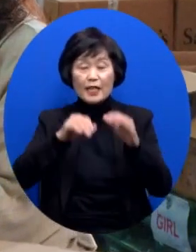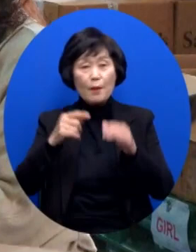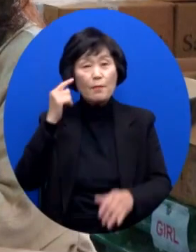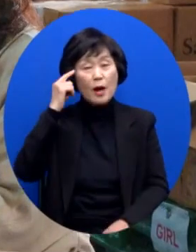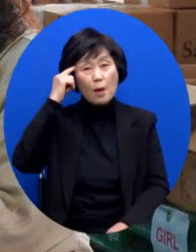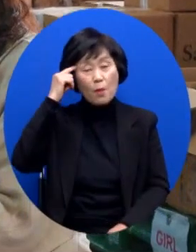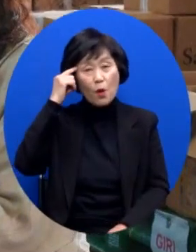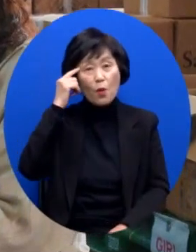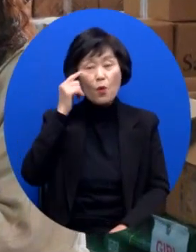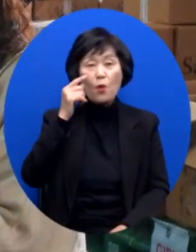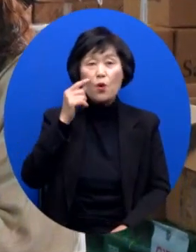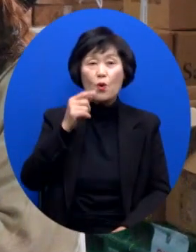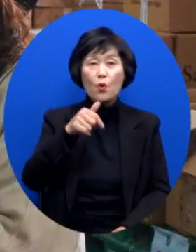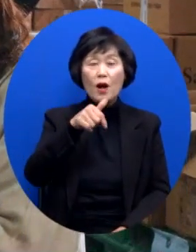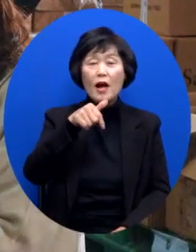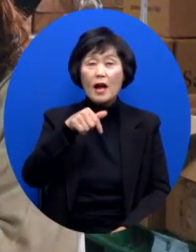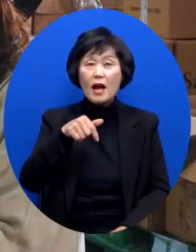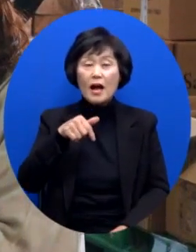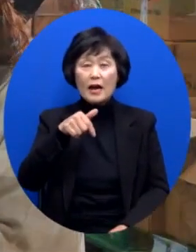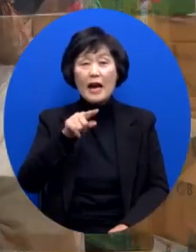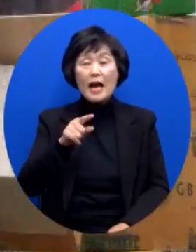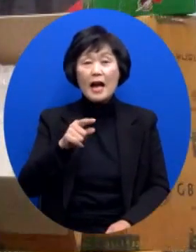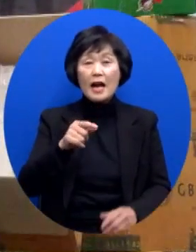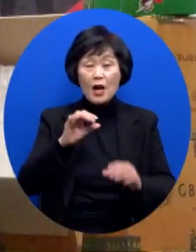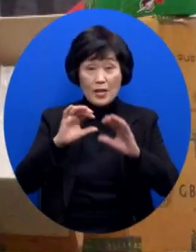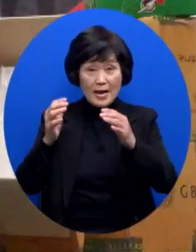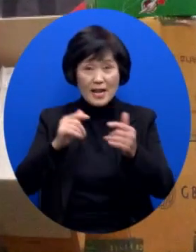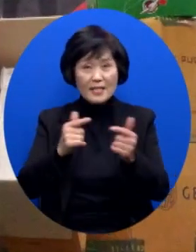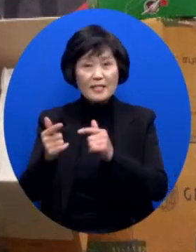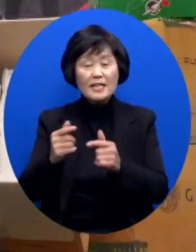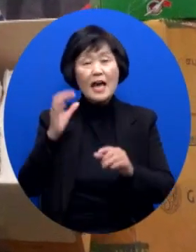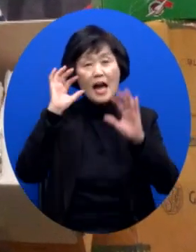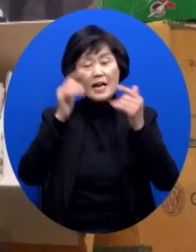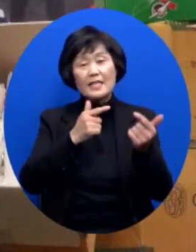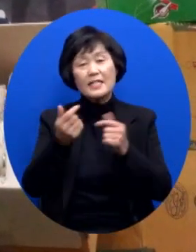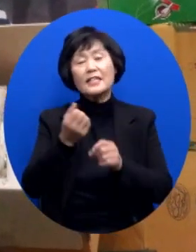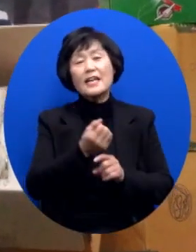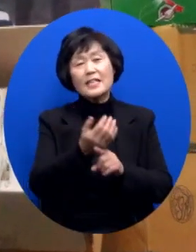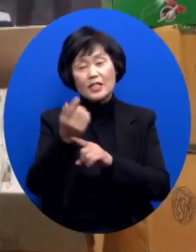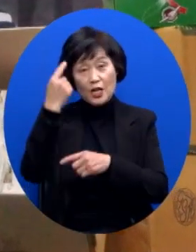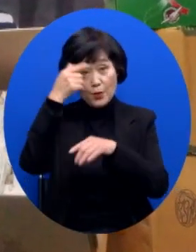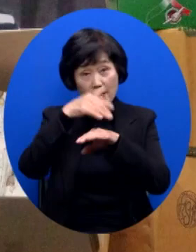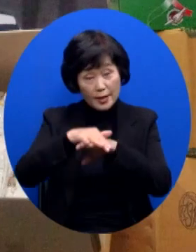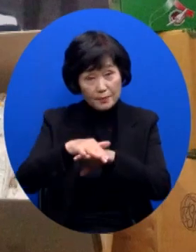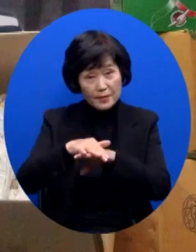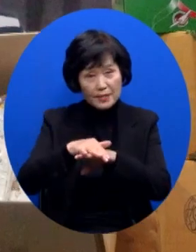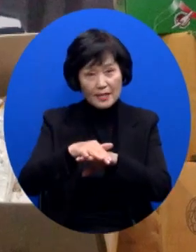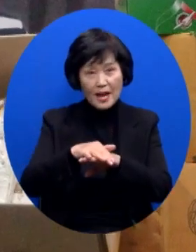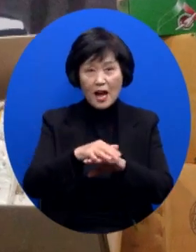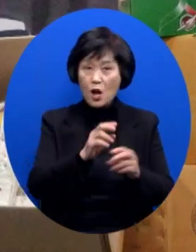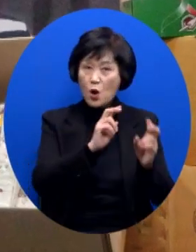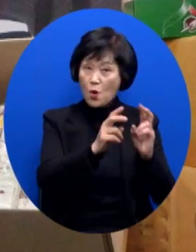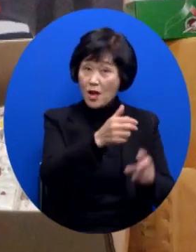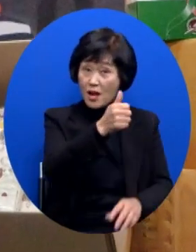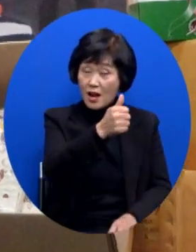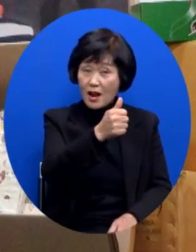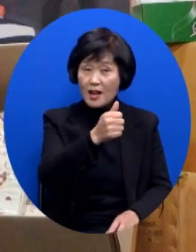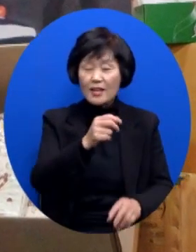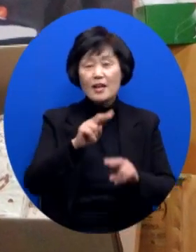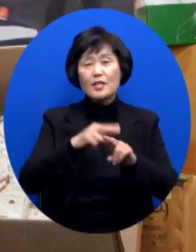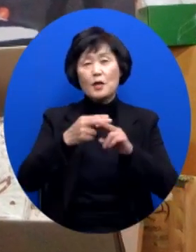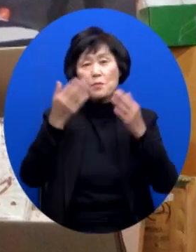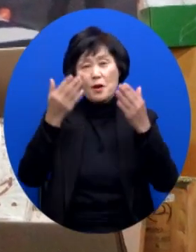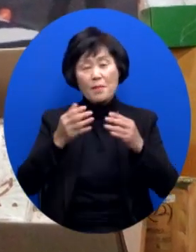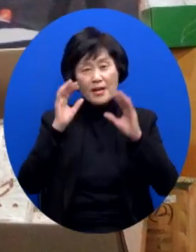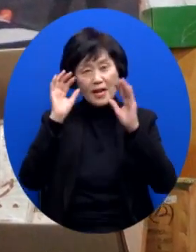전달할 예정이라고 밝혔습니다. GB스타일 박용주 회장은 이 선물을 받을 아이들을 생각하니 선물을 준비하는